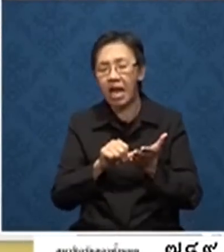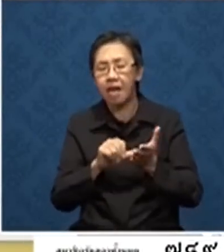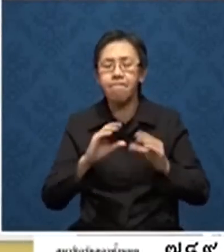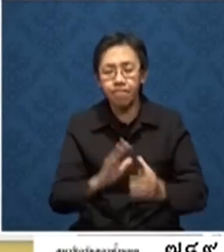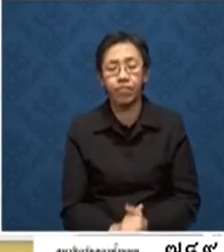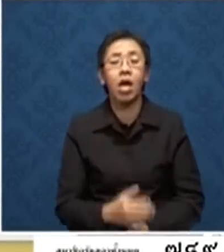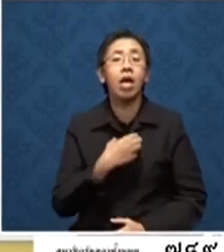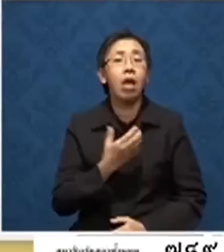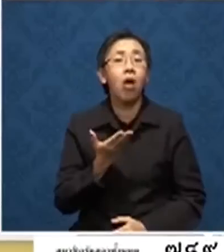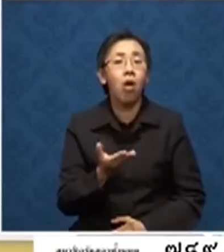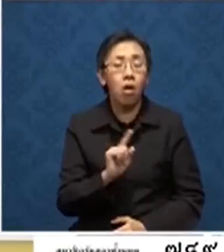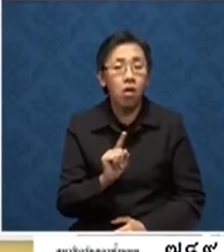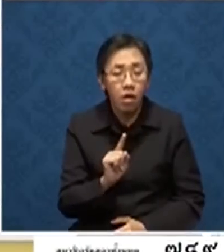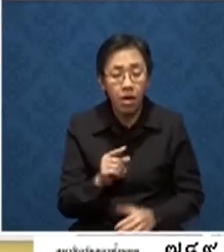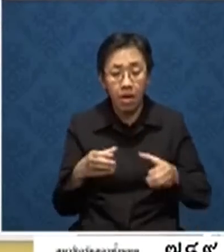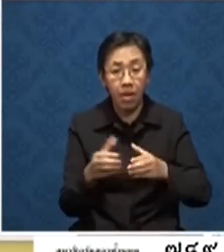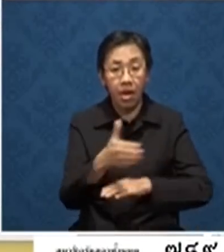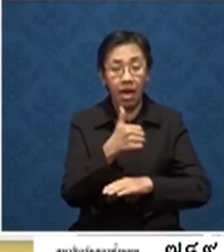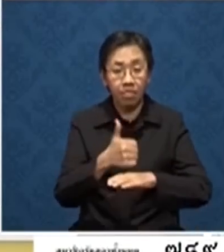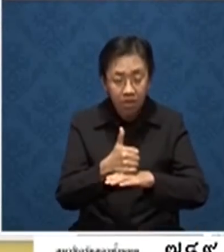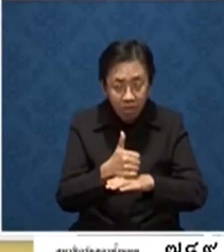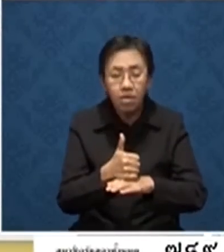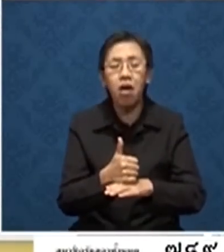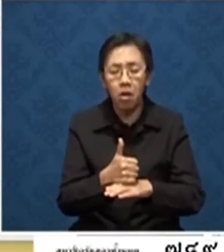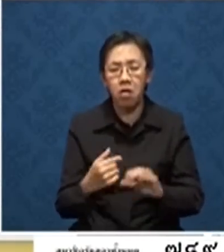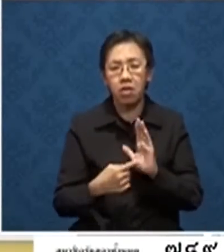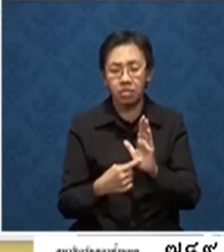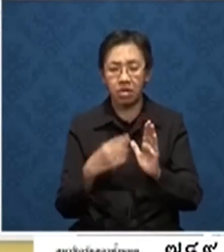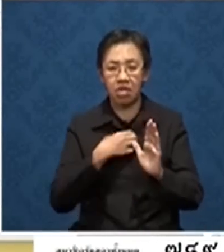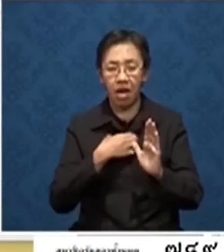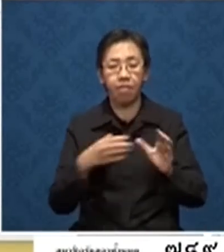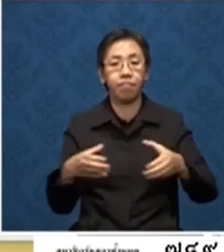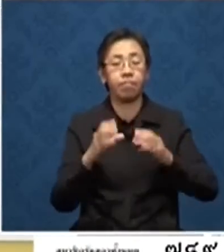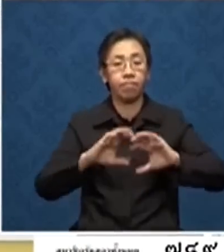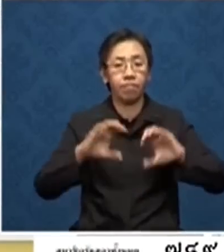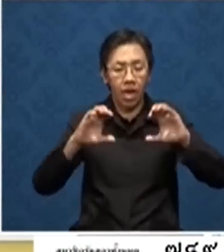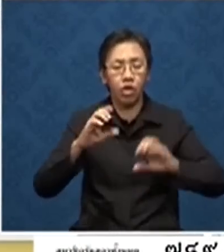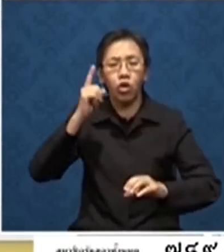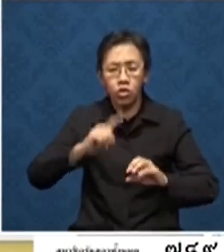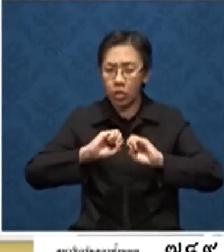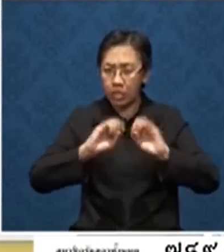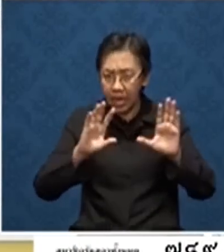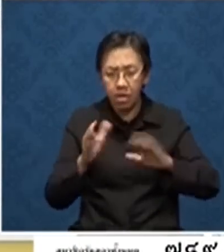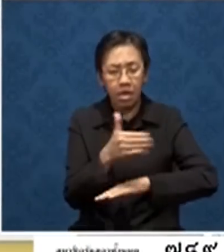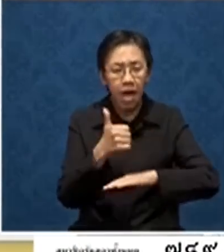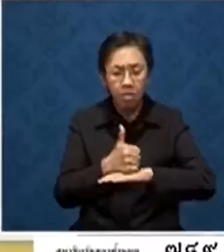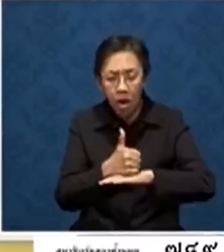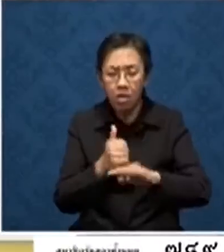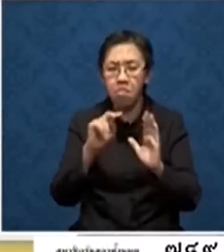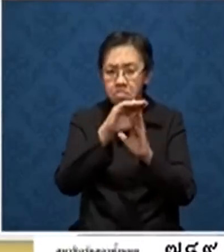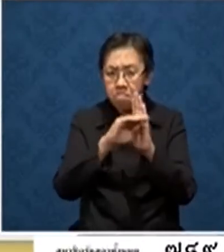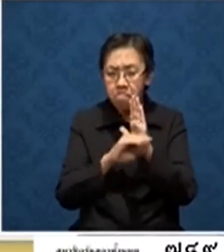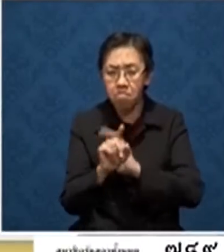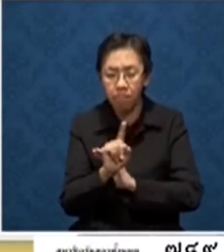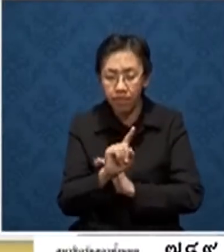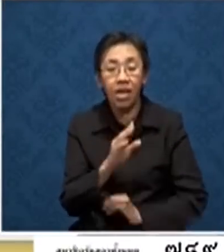เรียกร้องให้พรรคการเมืองที่แสดงเจตจำนงกันตั้งรัฐบาลแสดงจุดยืนทางการเมืองของตนต่อ